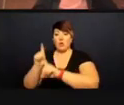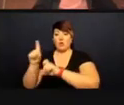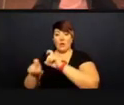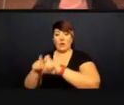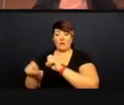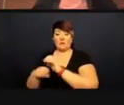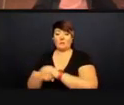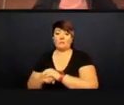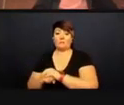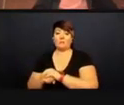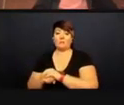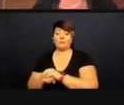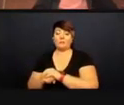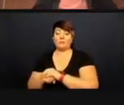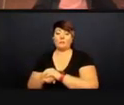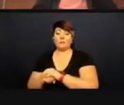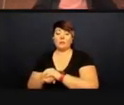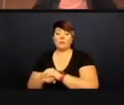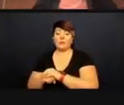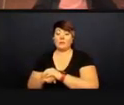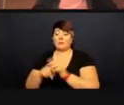Tulifanya utafiti wa KFX.